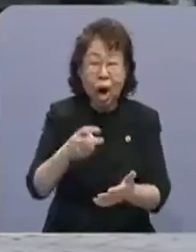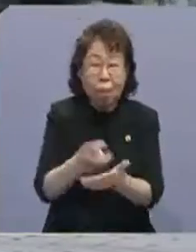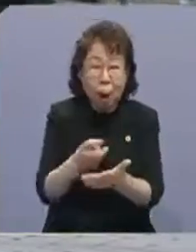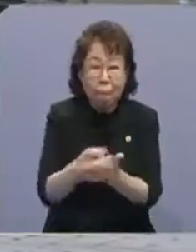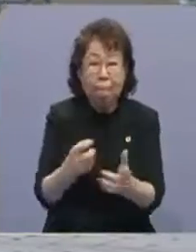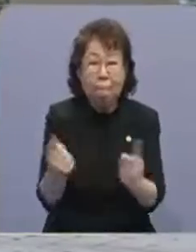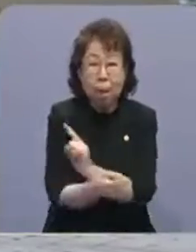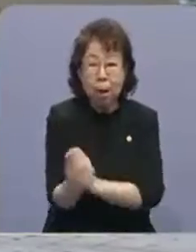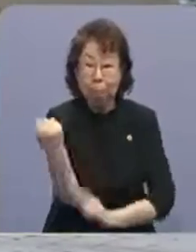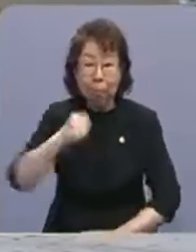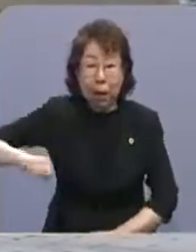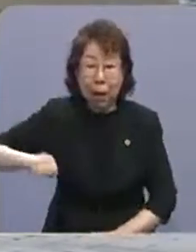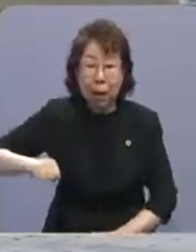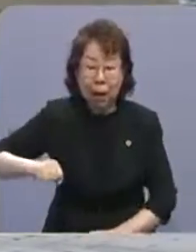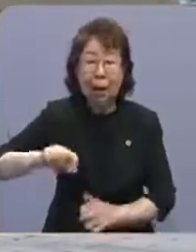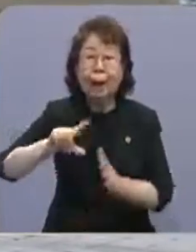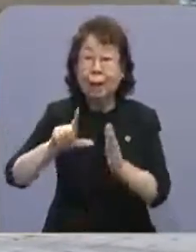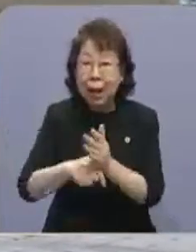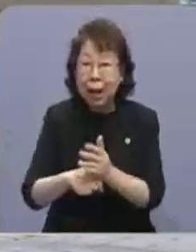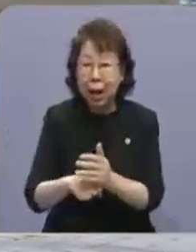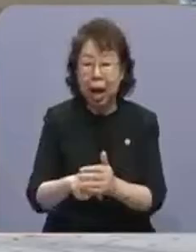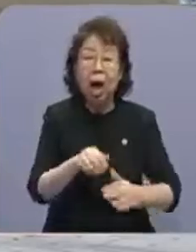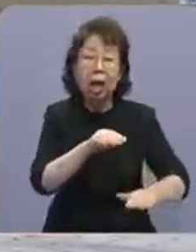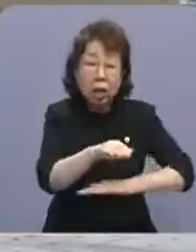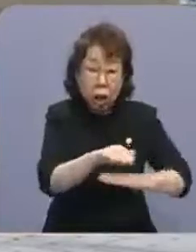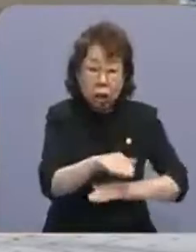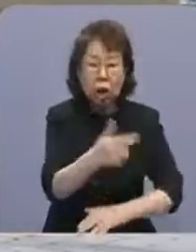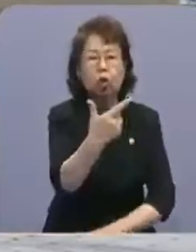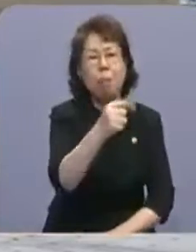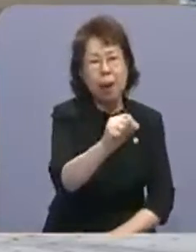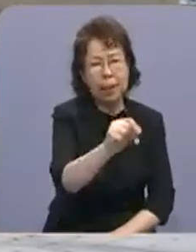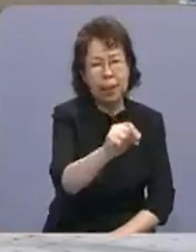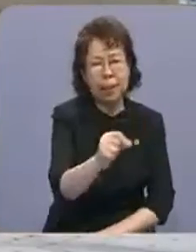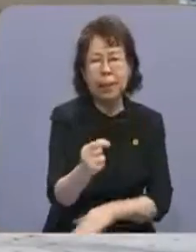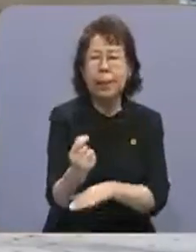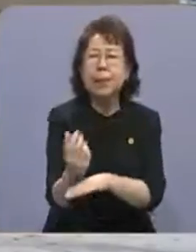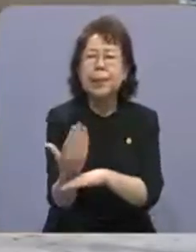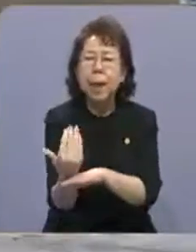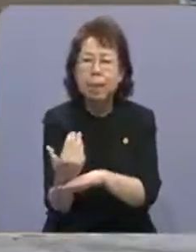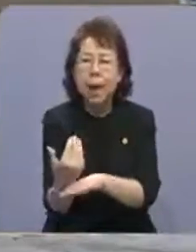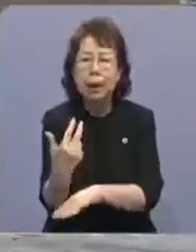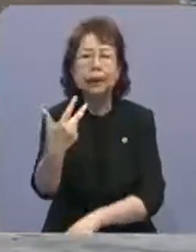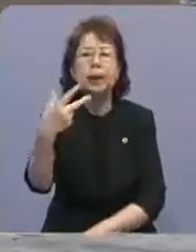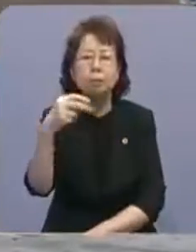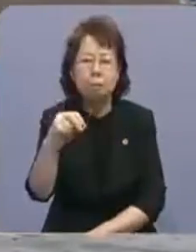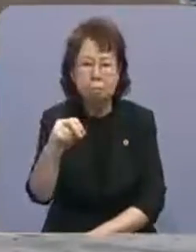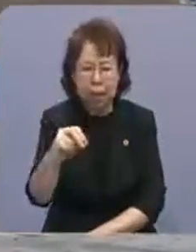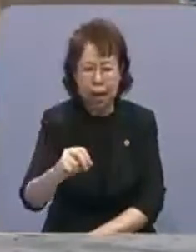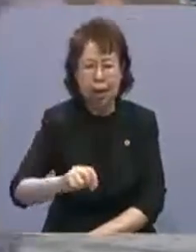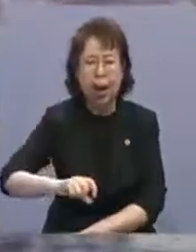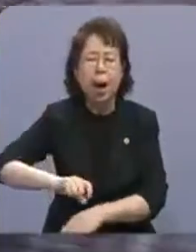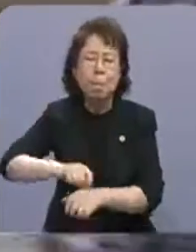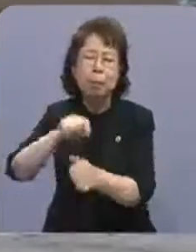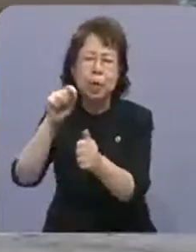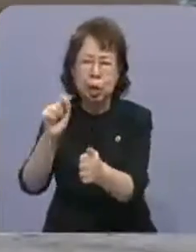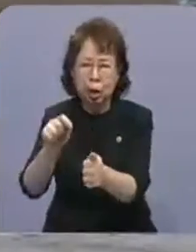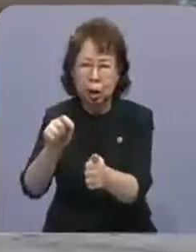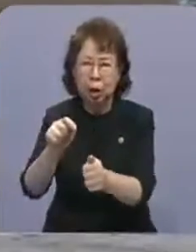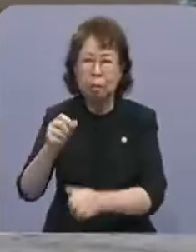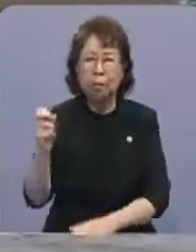통행방법 위반을 하였을 경우에 승용 6만 원, 승합 7만 원의 범칙금이